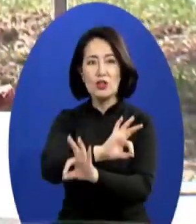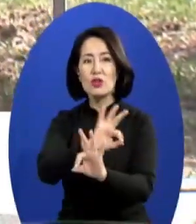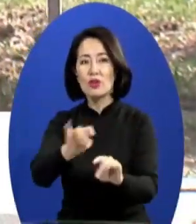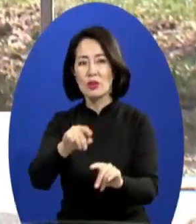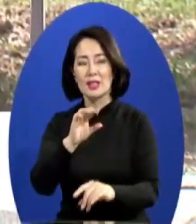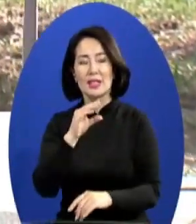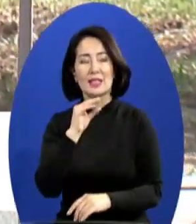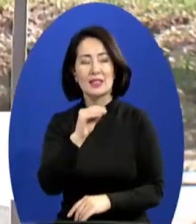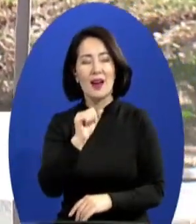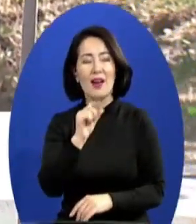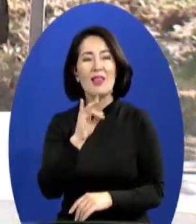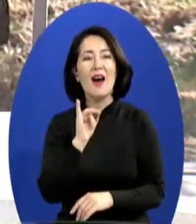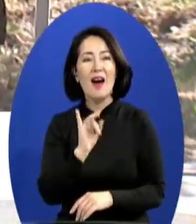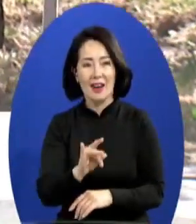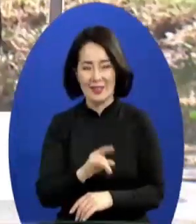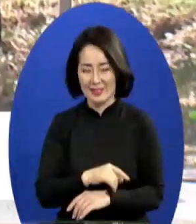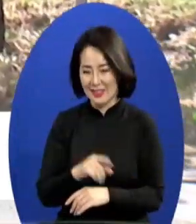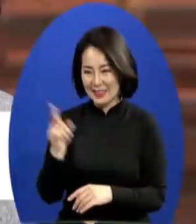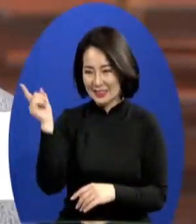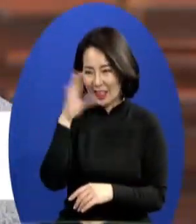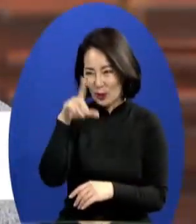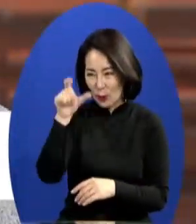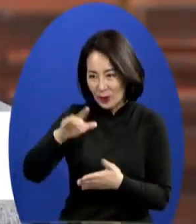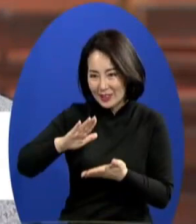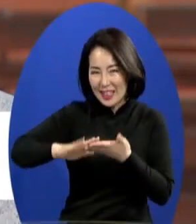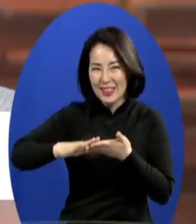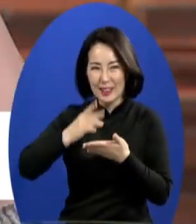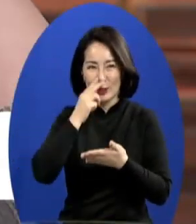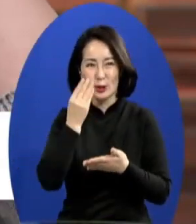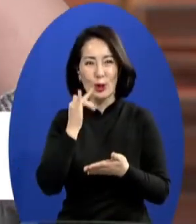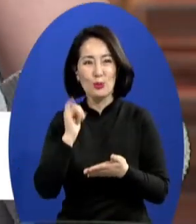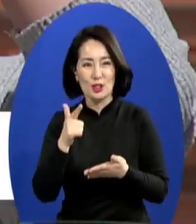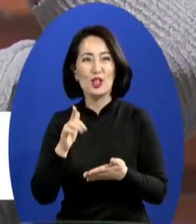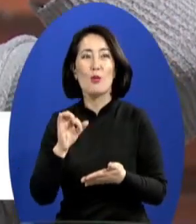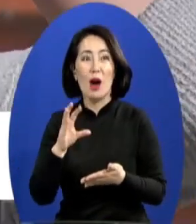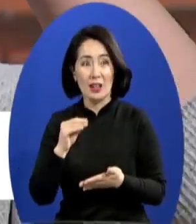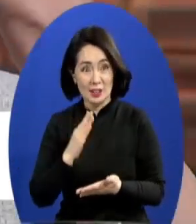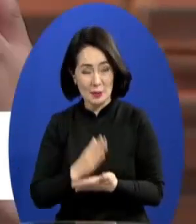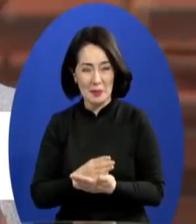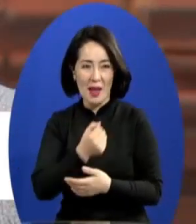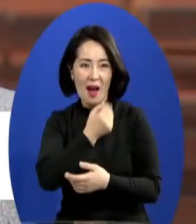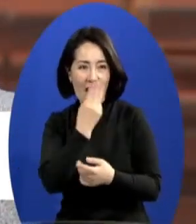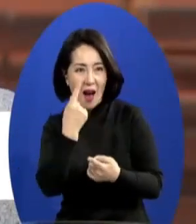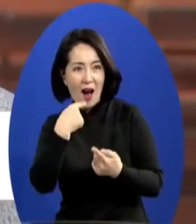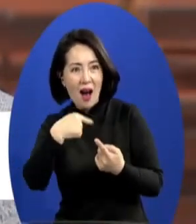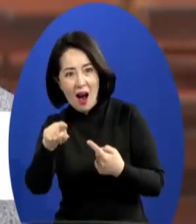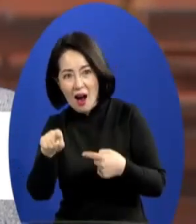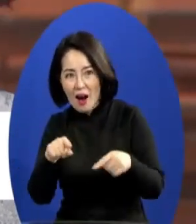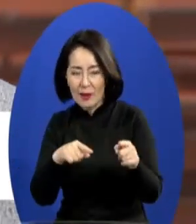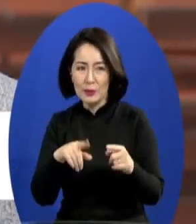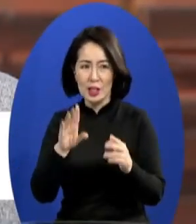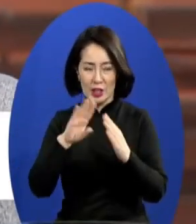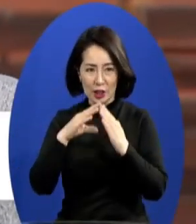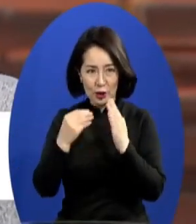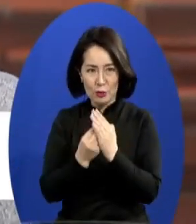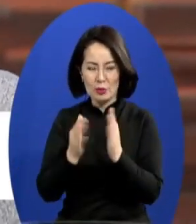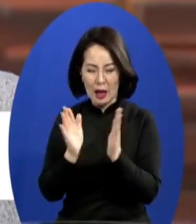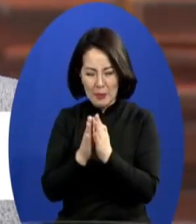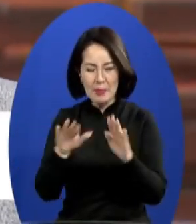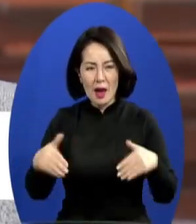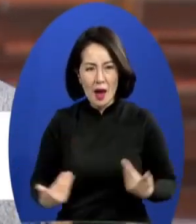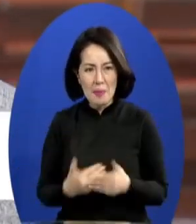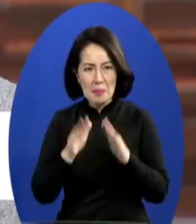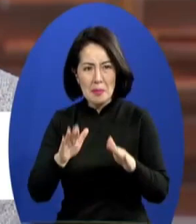тий. За өстө танихгүй эсэ хүмүүс л танилцж байгаа юм шиг болж байна л да. Тий. Ааш цангаас ахуулаад бид нэг гэрт амьдрал өгдөг